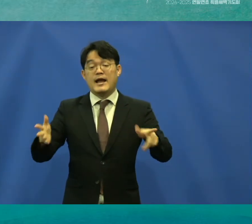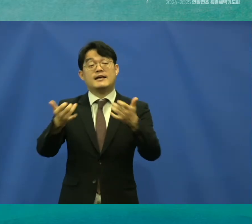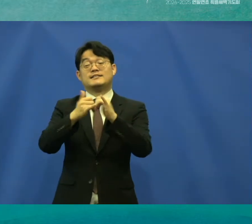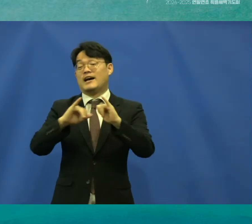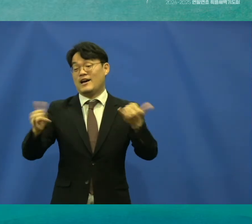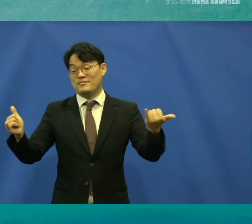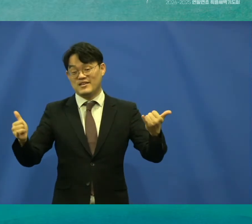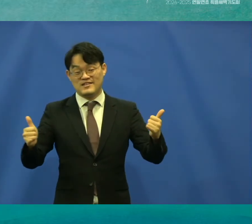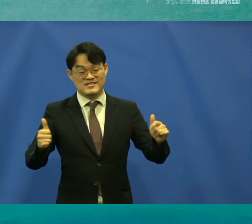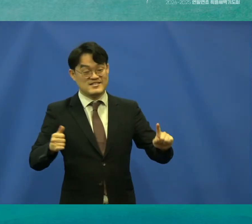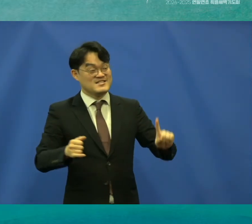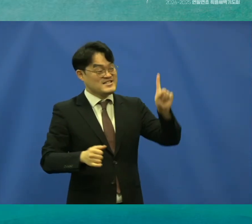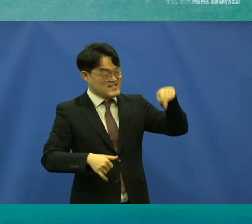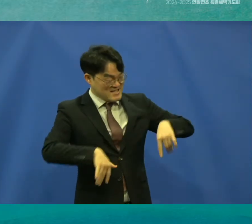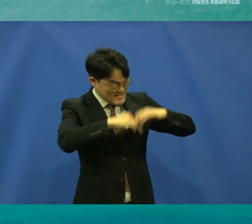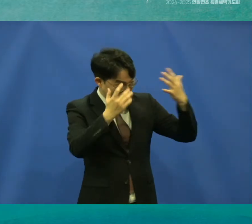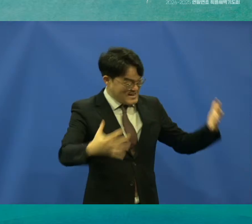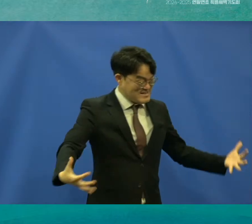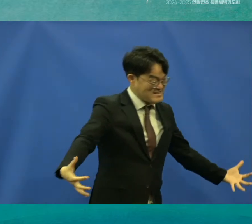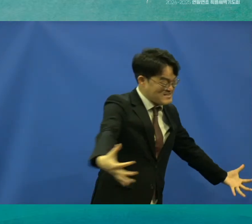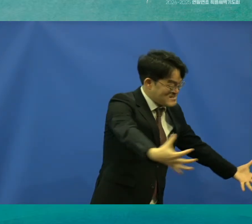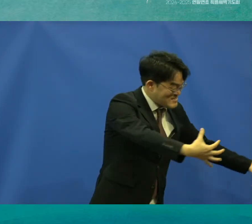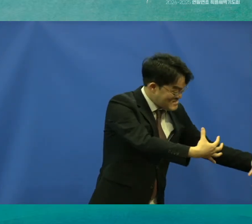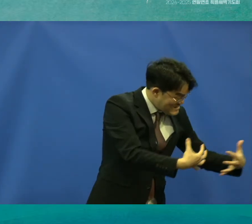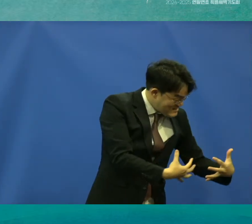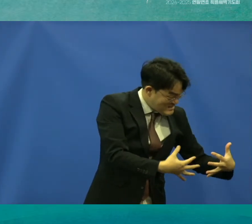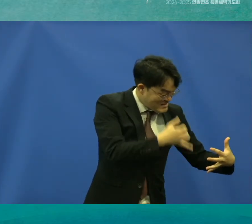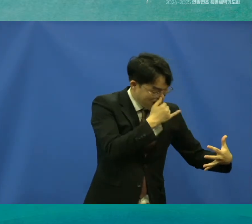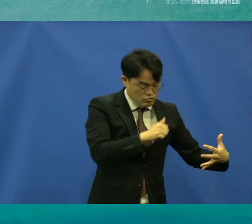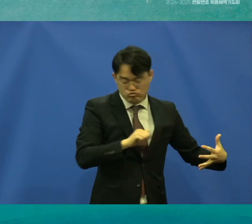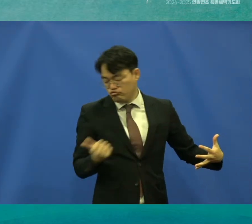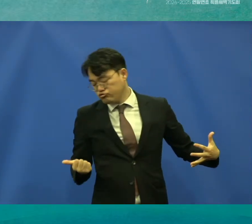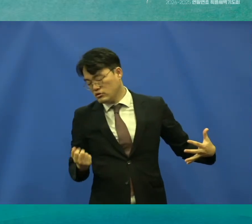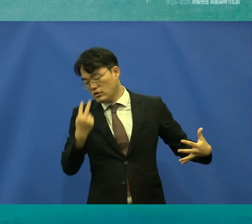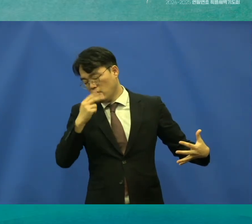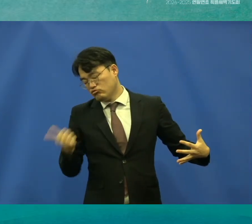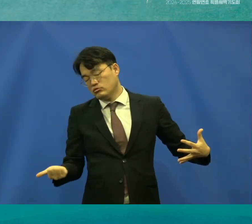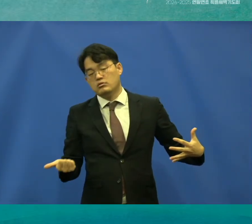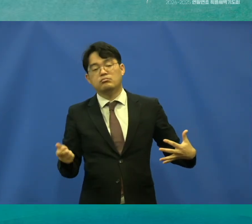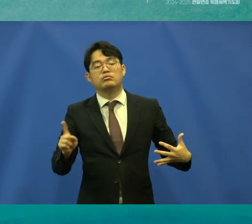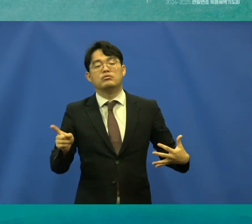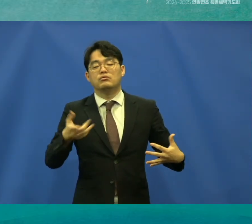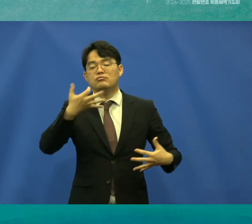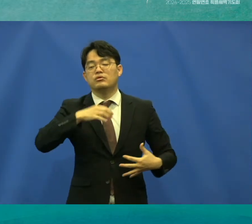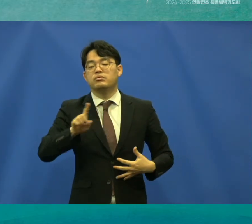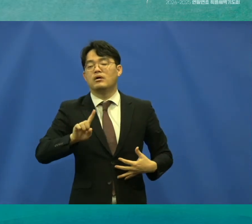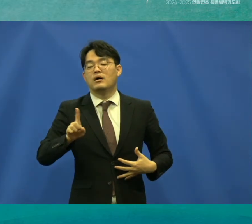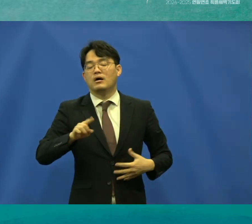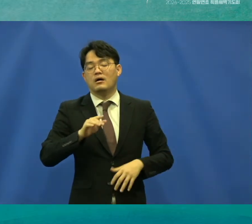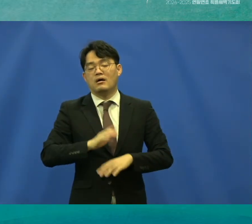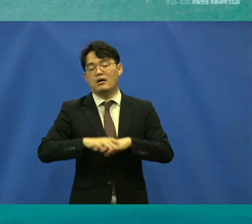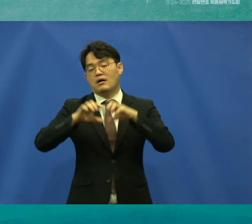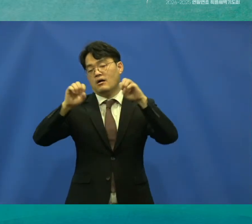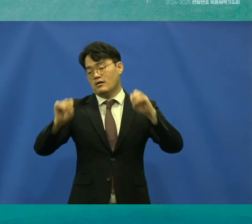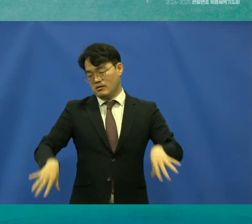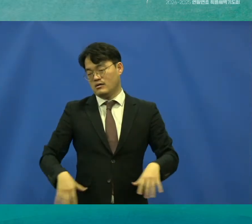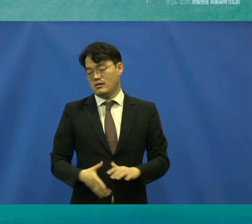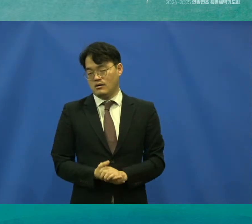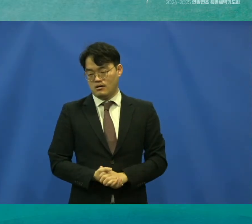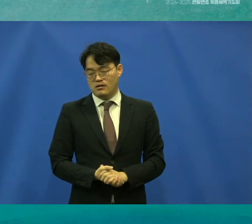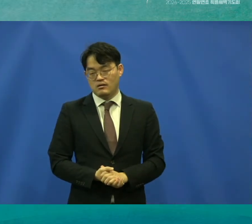잃으면 무엇이 유익하리요? 사람이 무엇을 주고 제 목숨과 바꾸겠느냐?